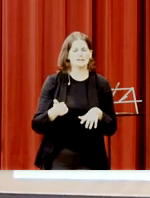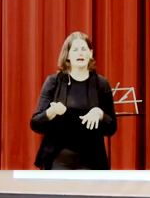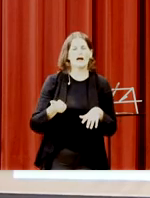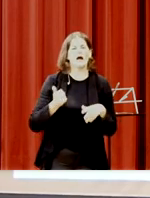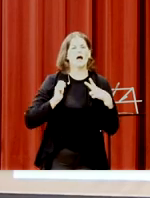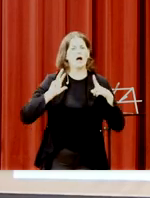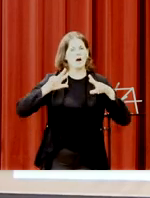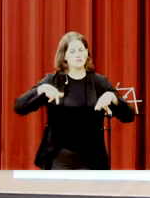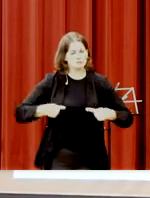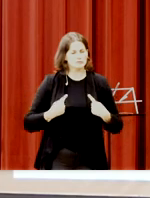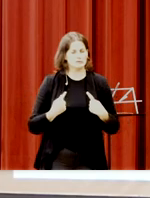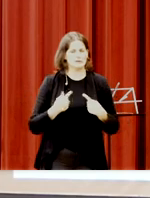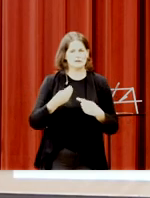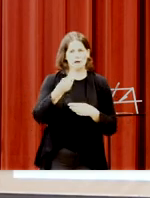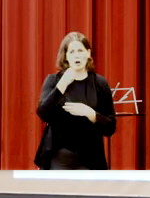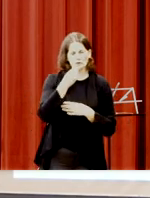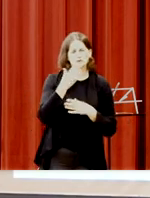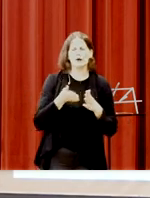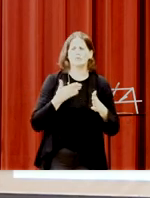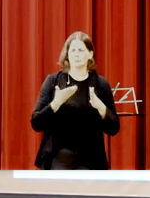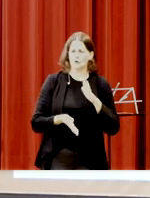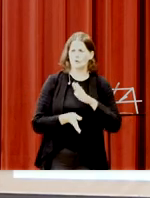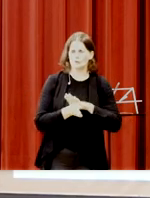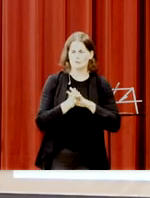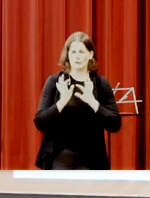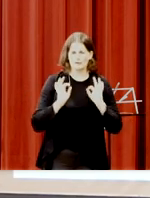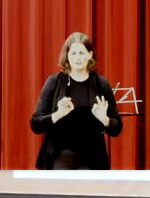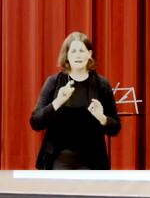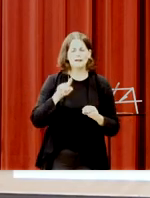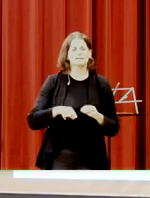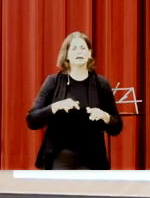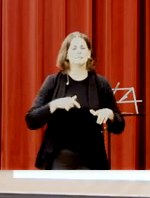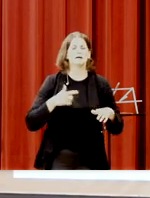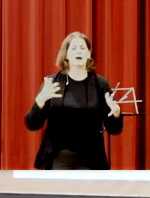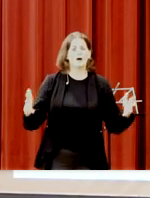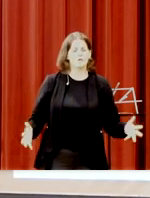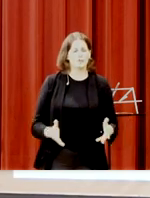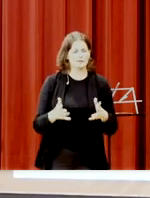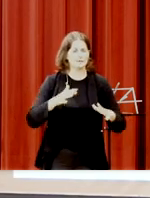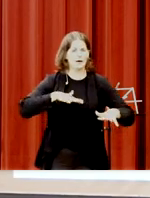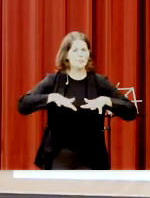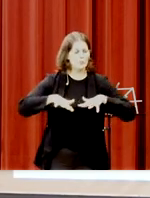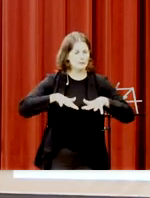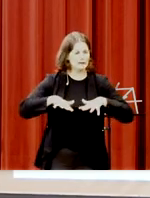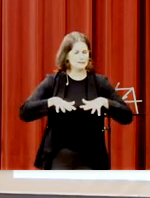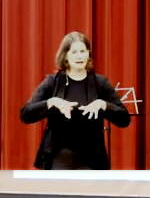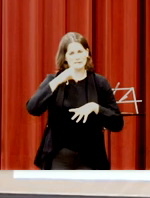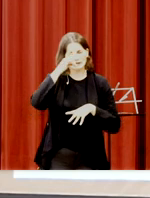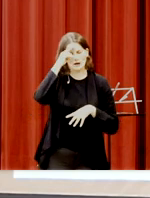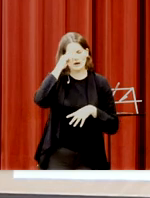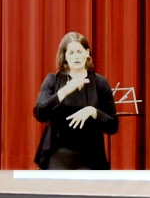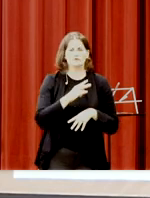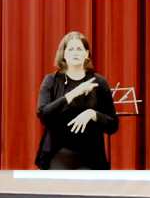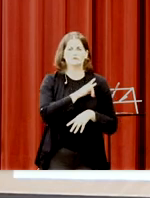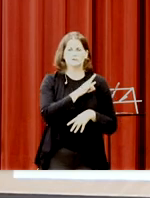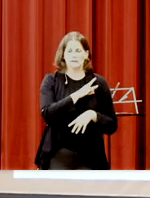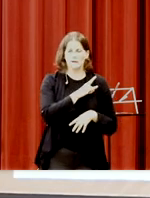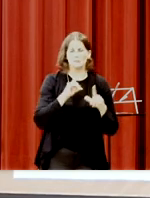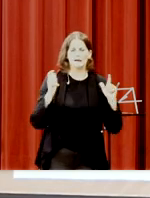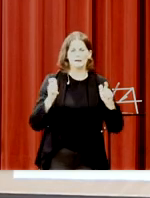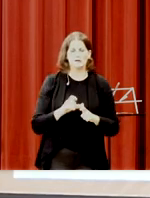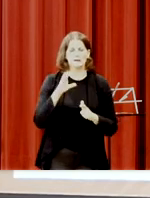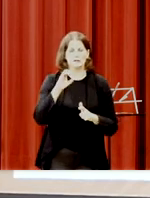petjada de CO2. La comunitat universitària en breu rebreu una enquesta per analitzar els hàbits de